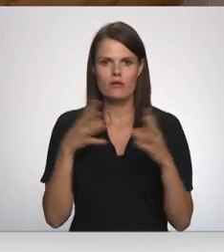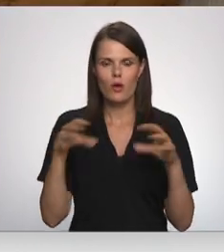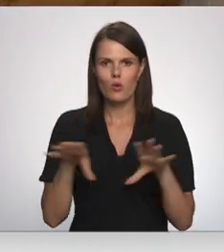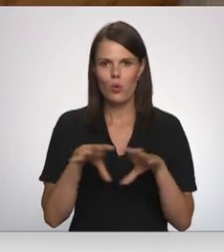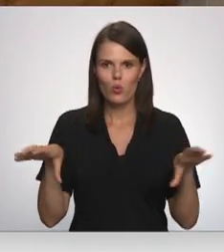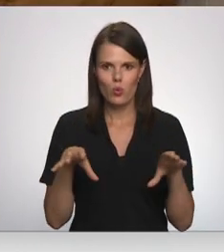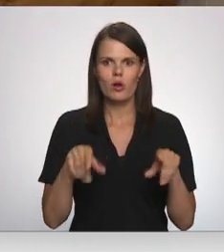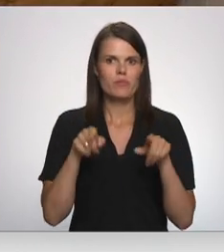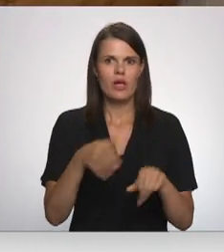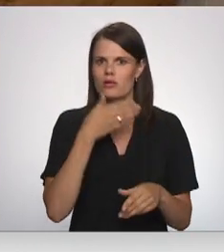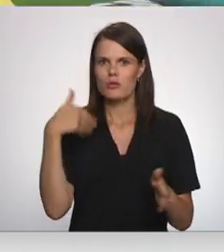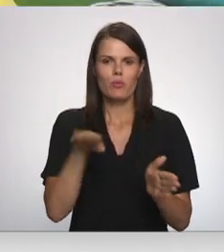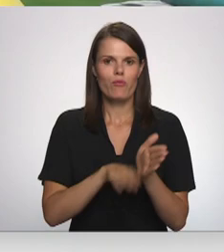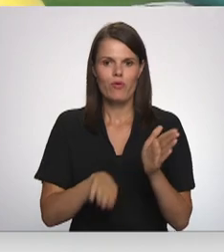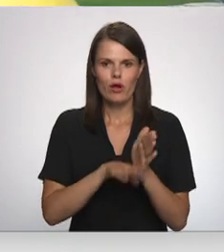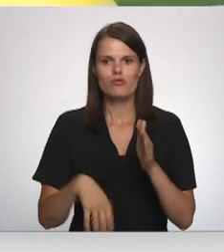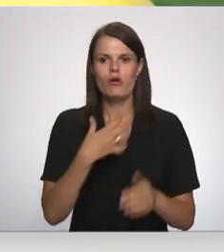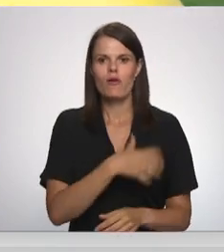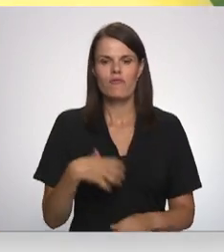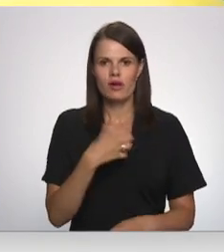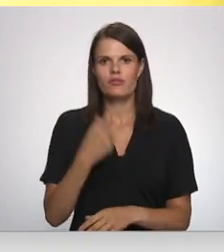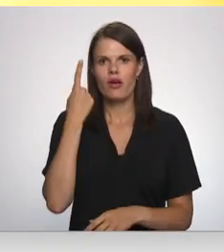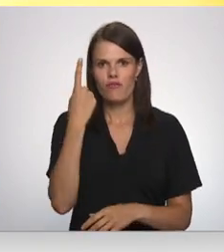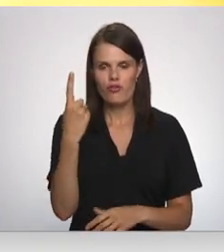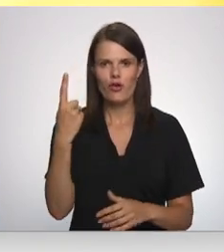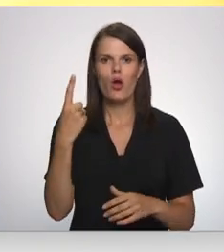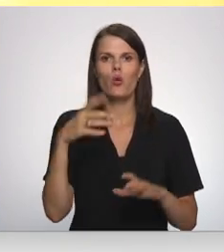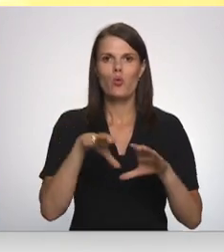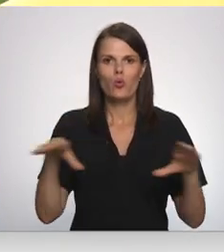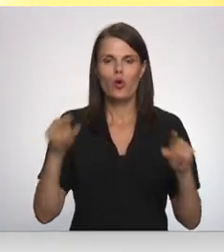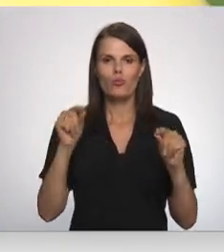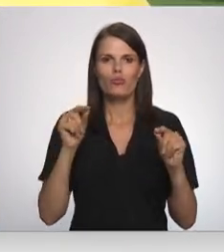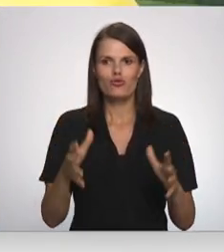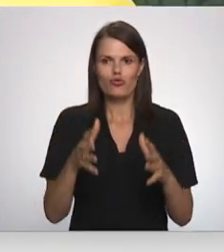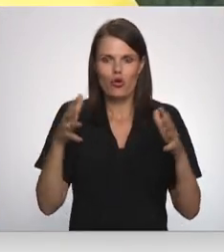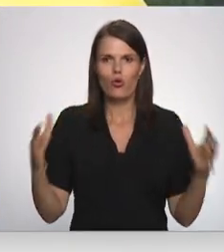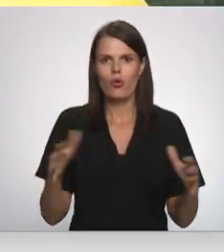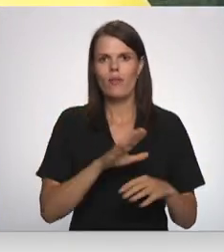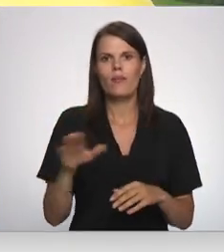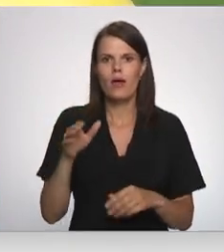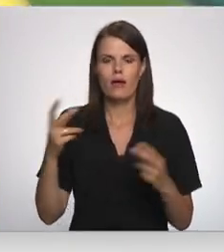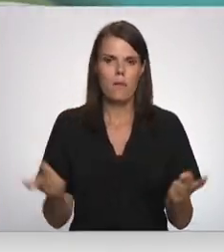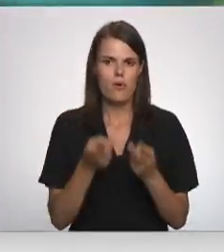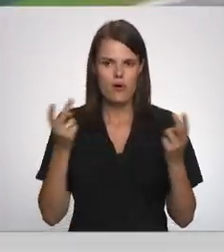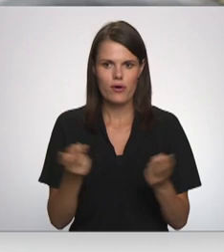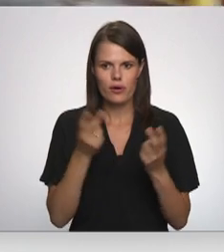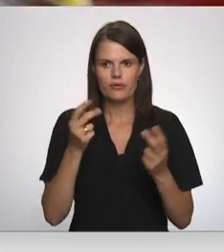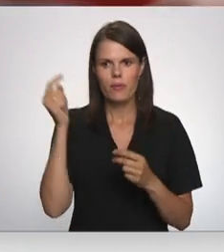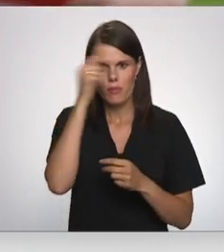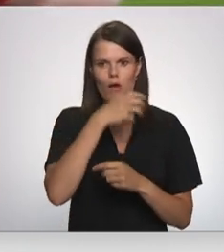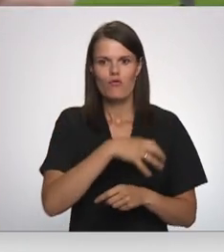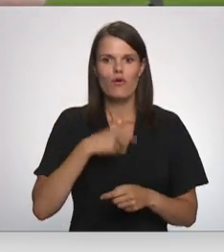tik vienkārši šoreiz. Vajadzēja vienu rulu nedaudz lielāku kā ikdienā. To melno?